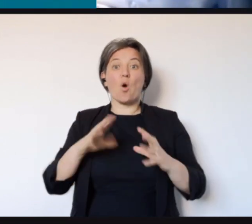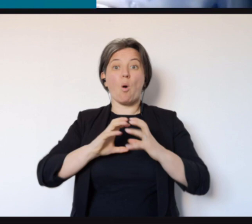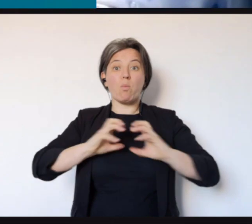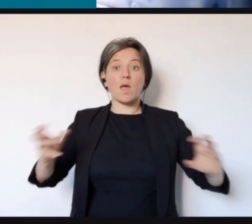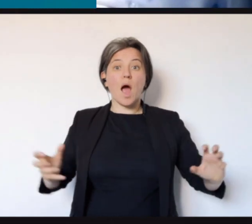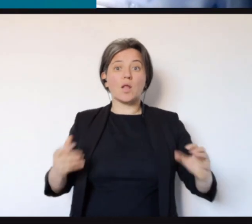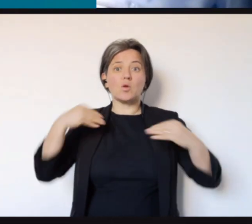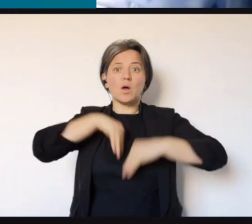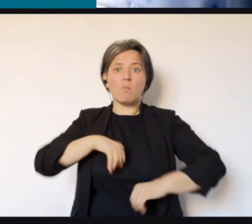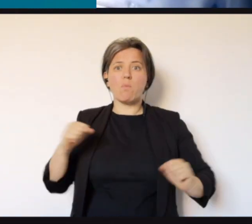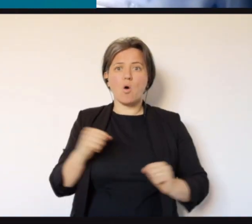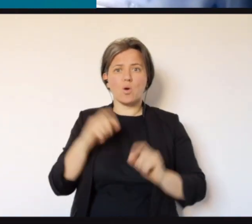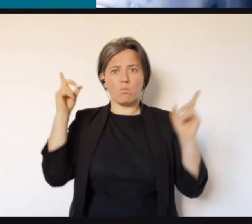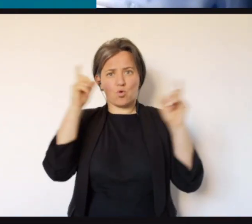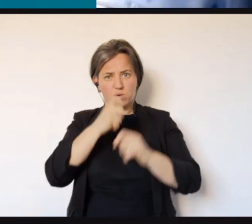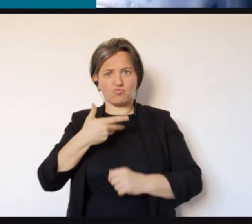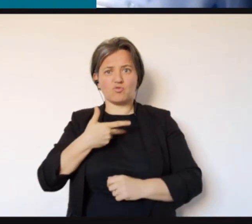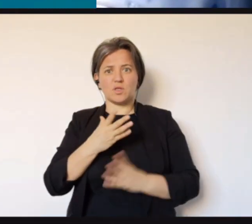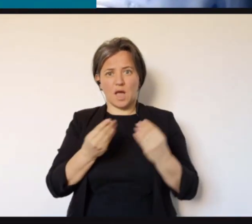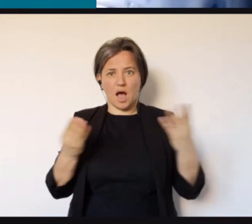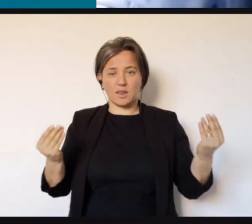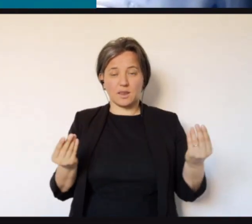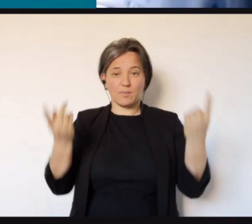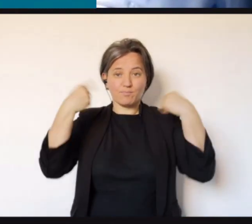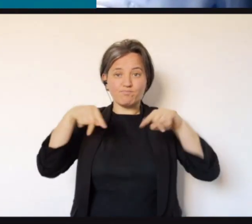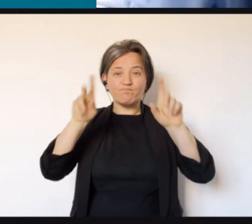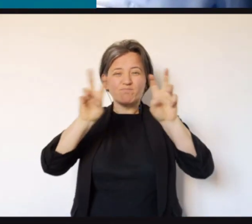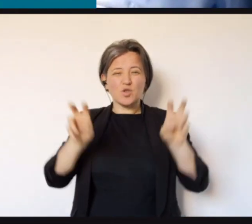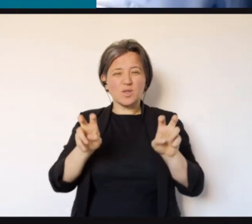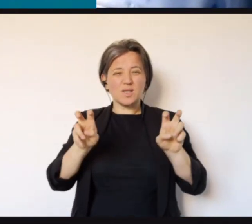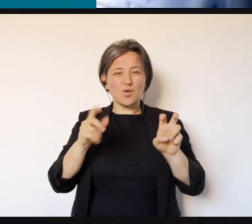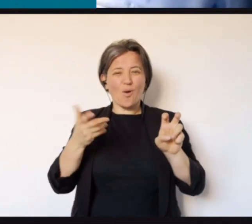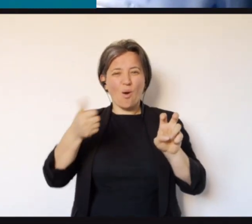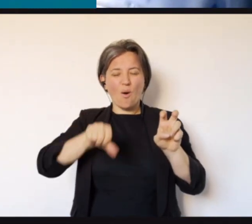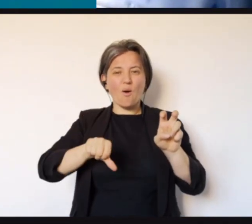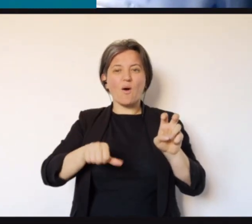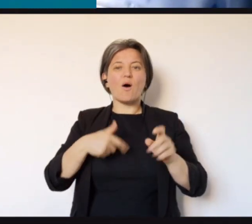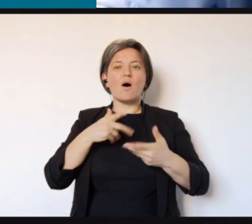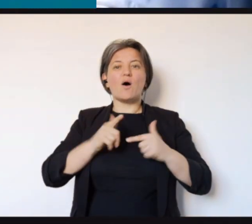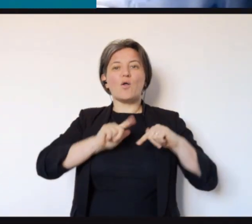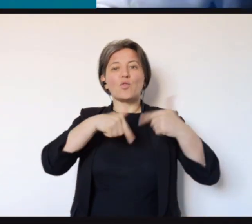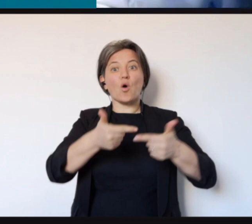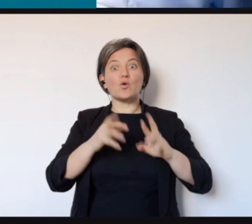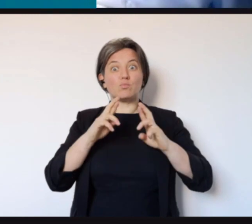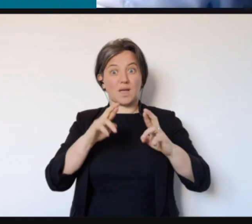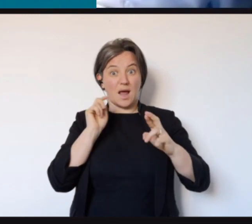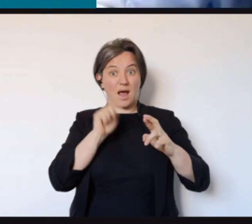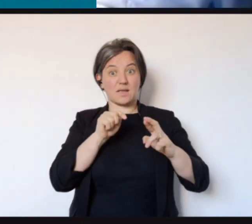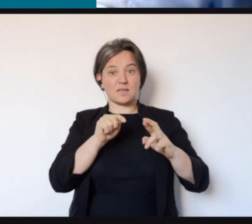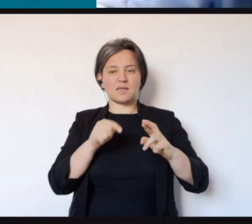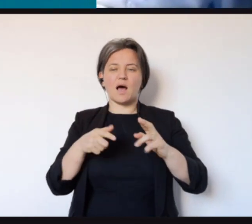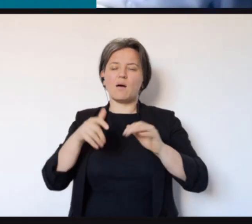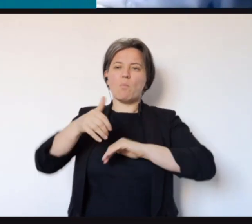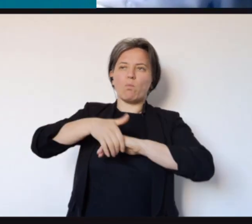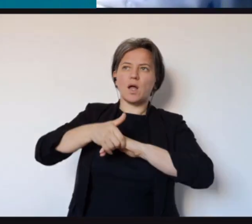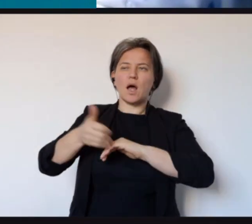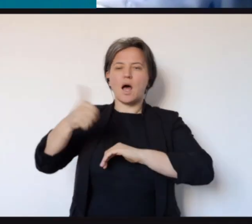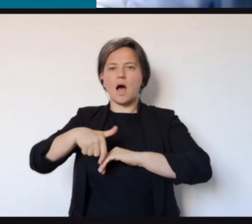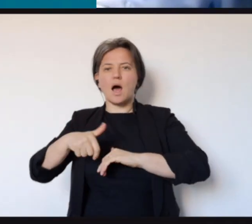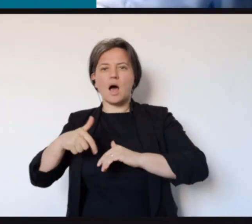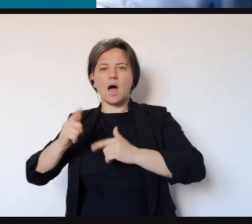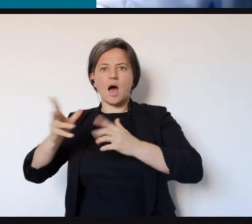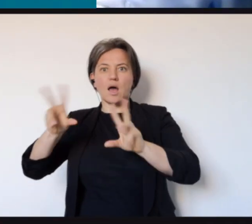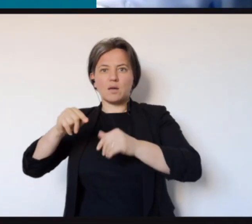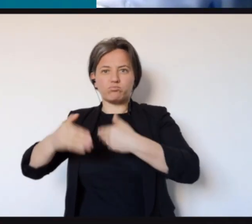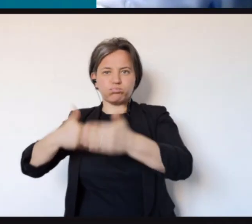questo tempo complicato, carico di paure e preoccupazioni. Il sottotitolo, Il dono della speranza tra precarietà e ripartenze, vuole